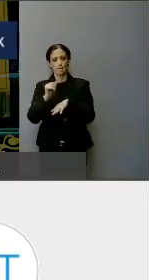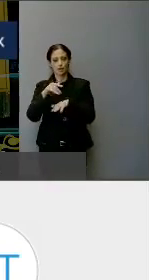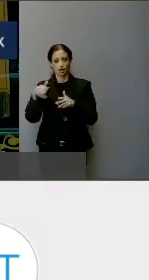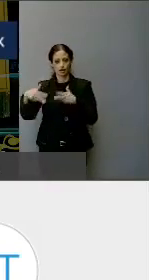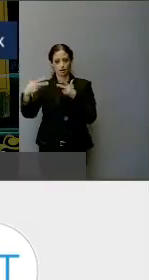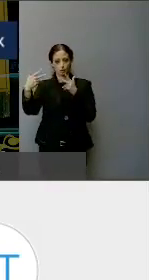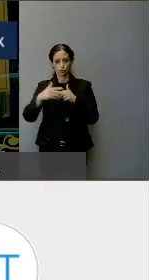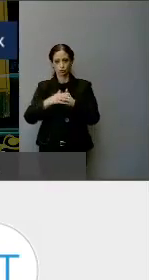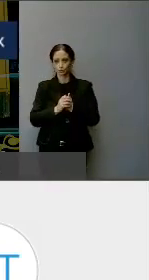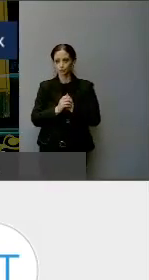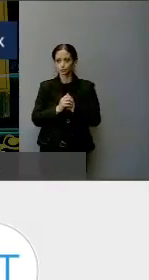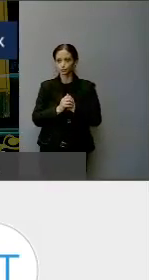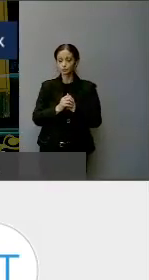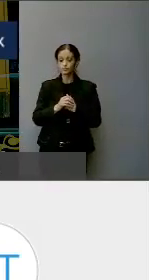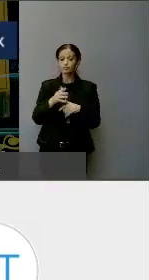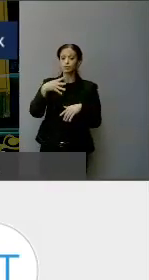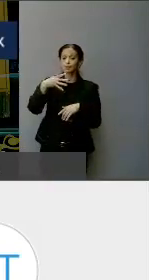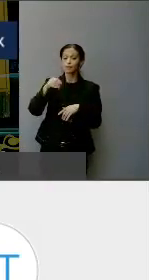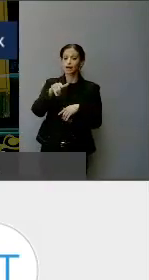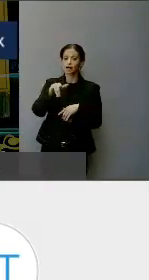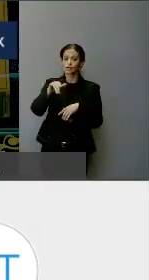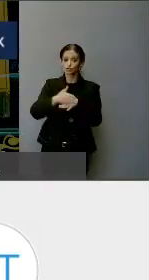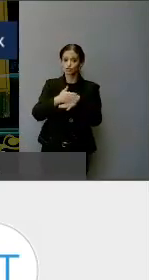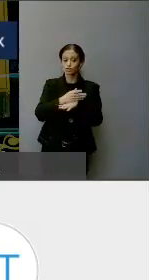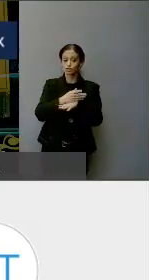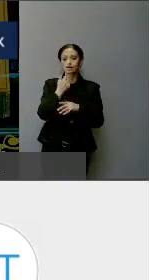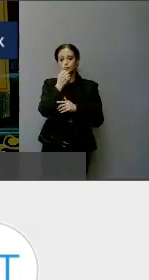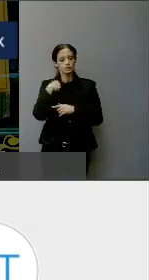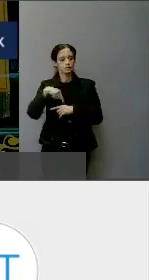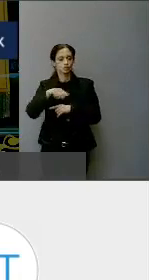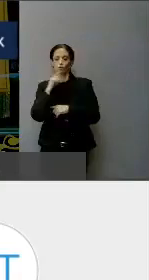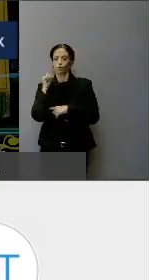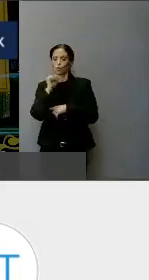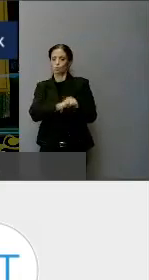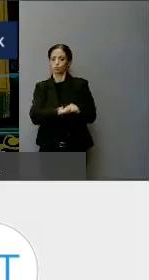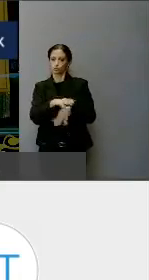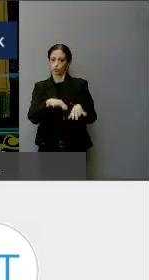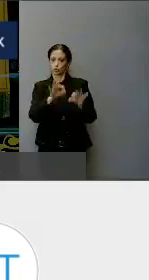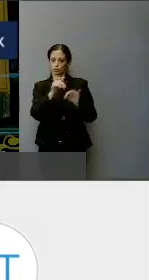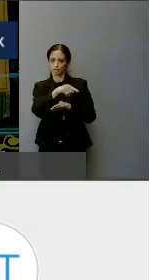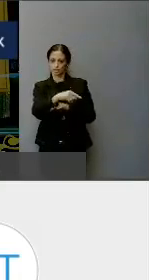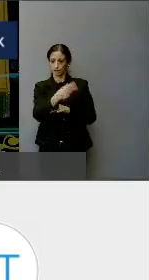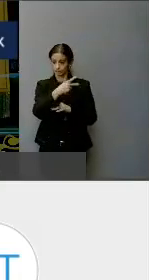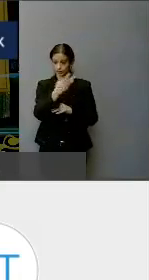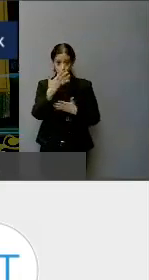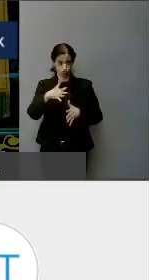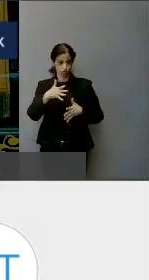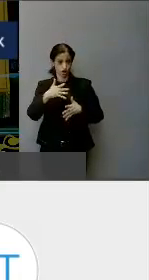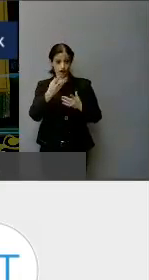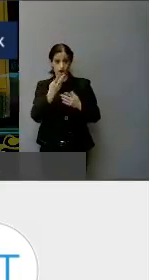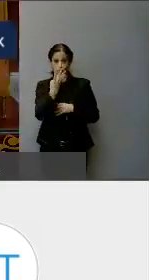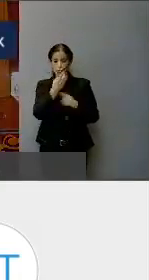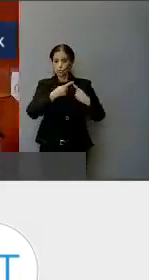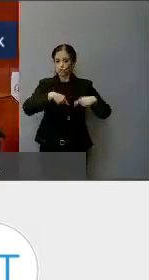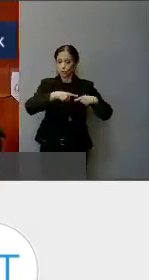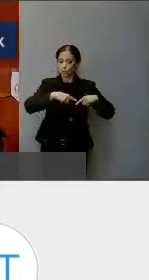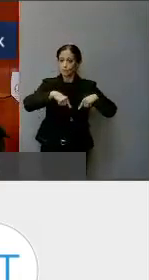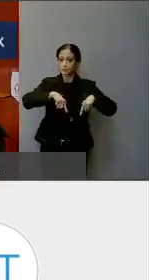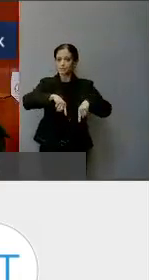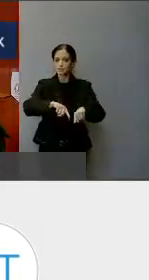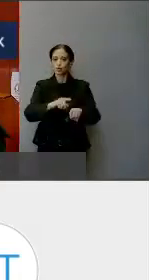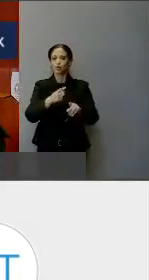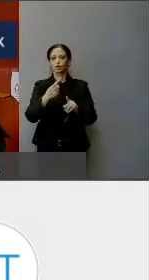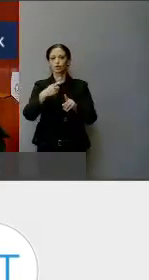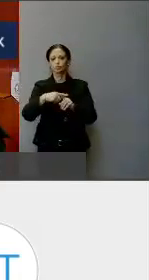e mi scusi noi siamo contrari alla sospensiva in realtà ci sono state già quattro commissioni ci sono stati anche dei sopralluoghi di